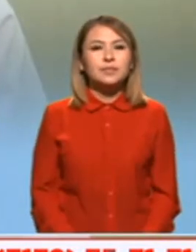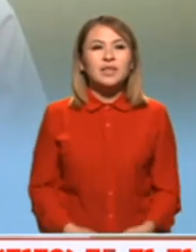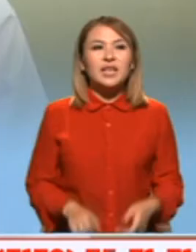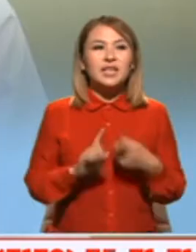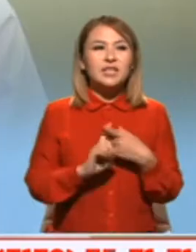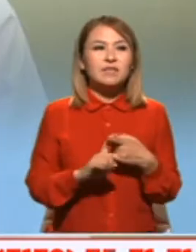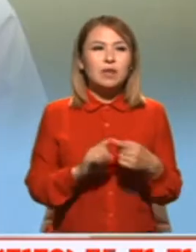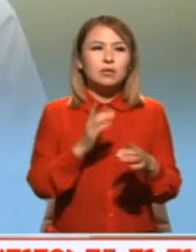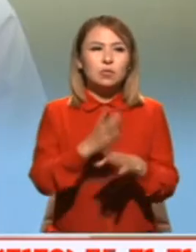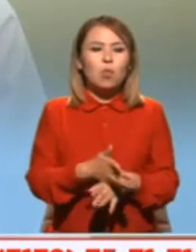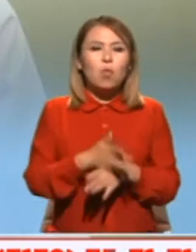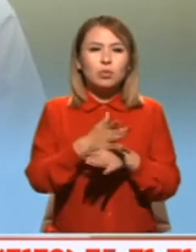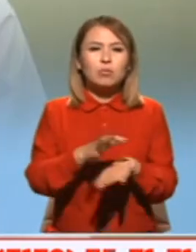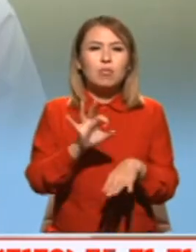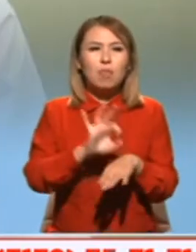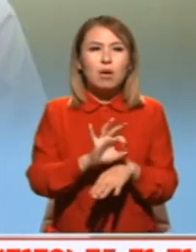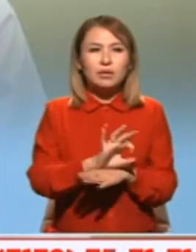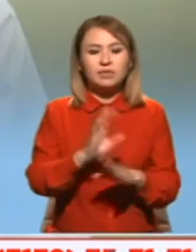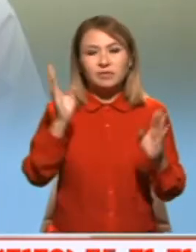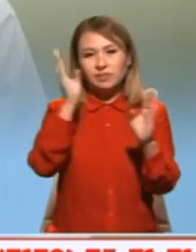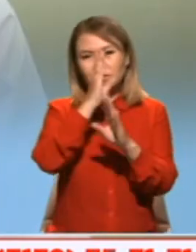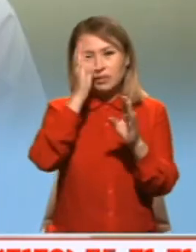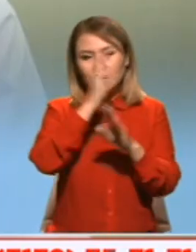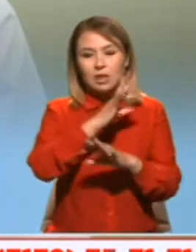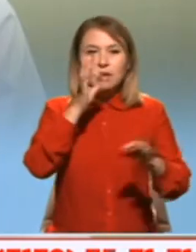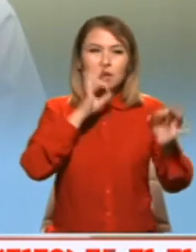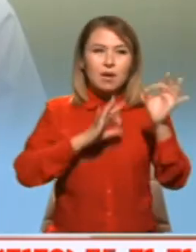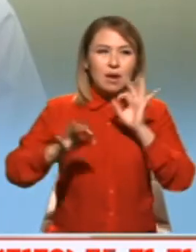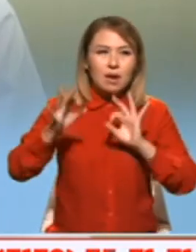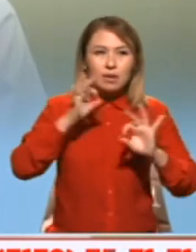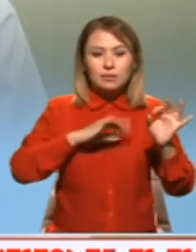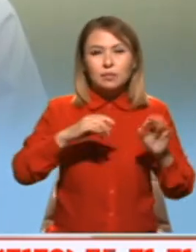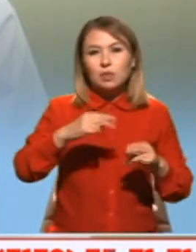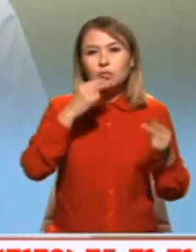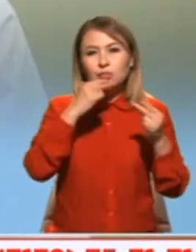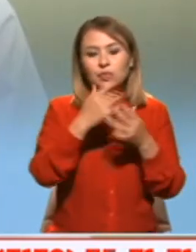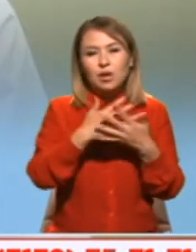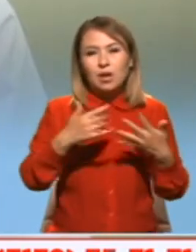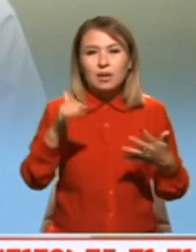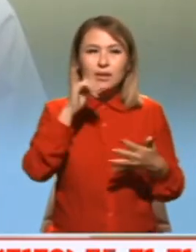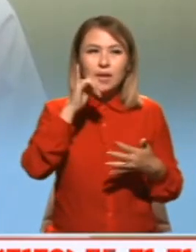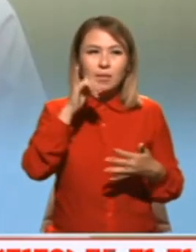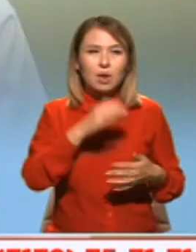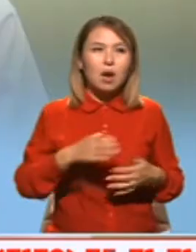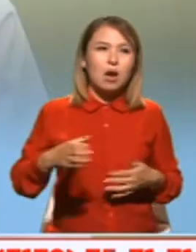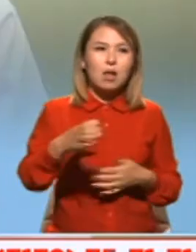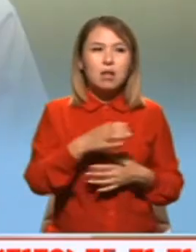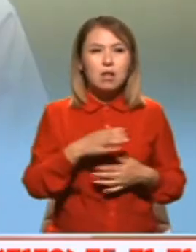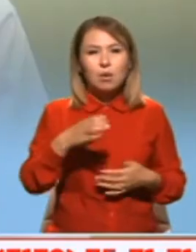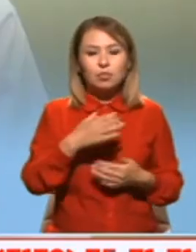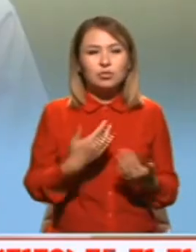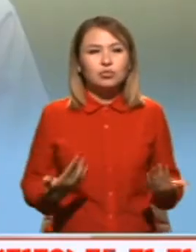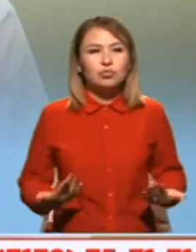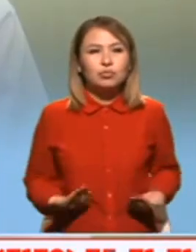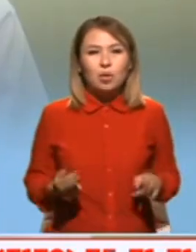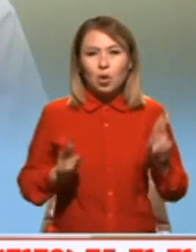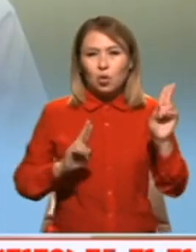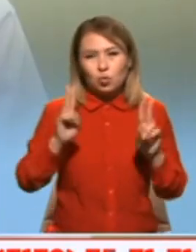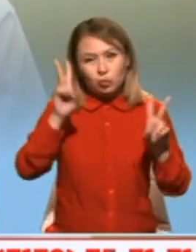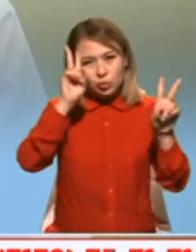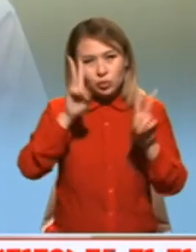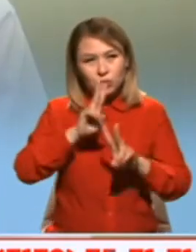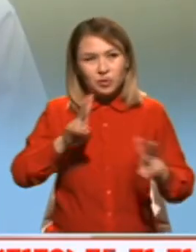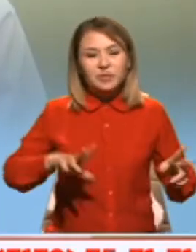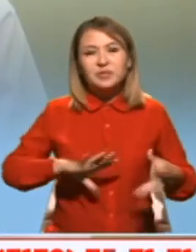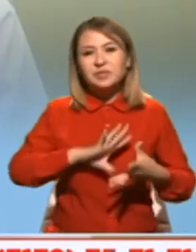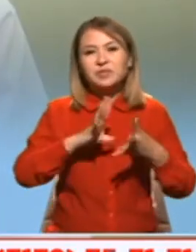созылмалы дерттер, нашар экологиялық ахуал, дәрілер, тағамдық токсиндер, темекі тарту, алкоголь, салауатты өмір салтын сақтамаудың барлығы